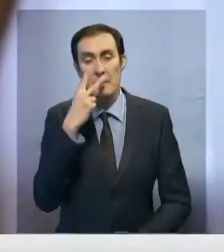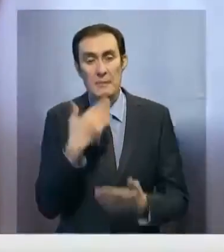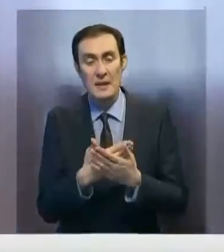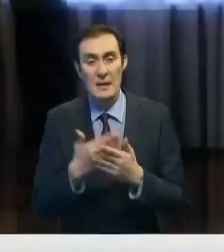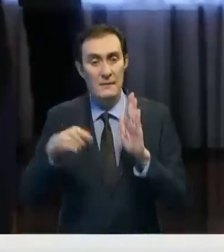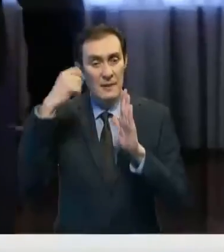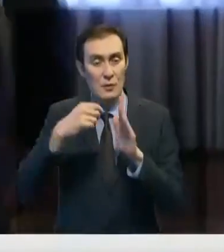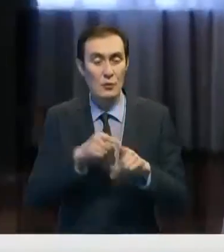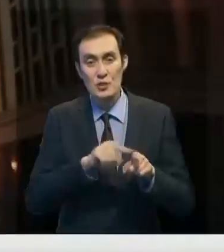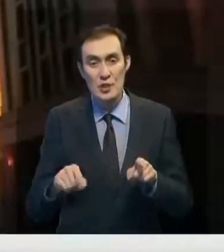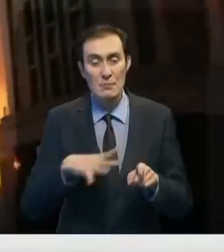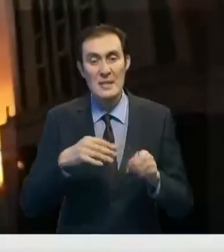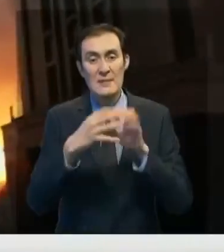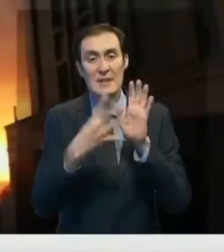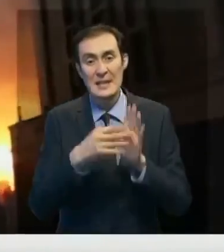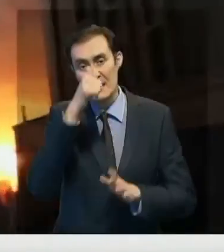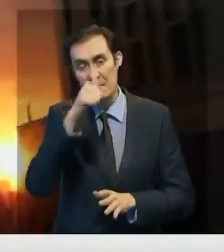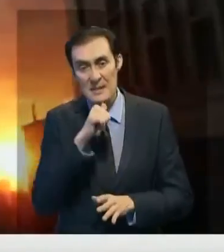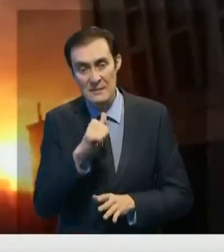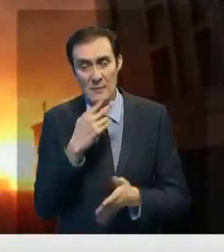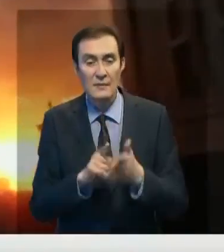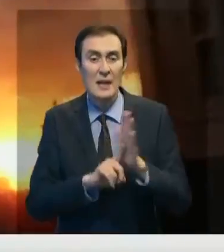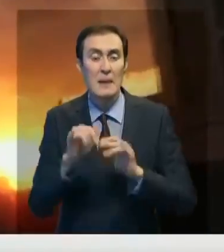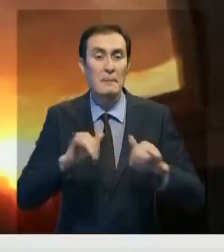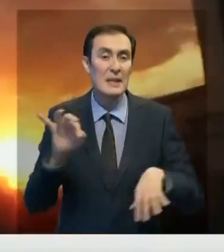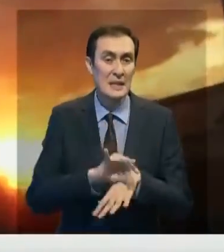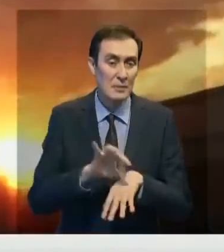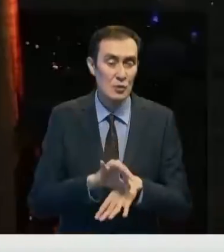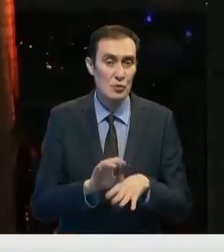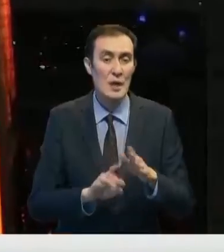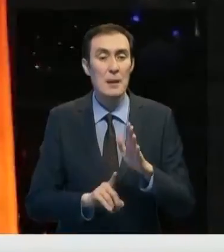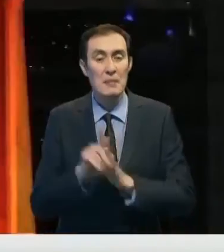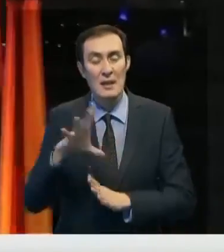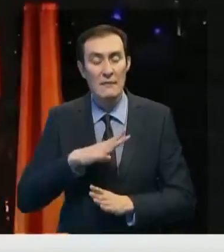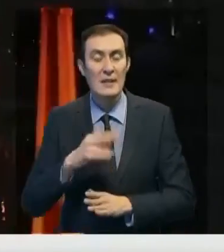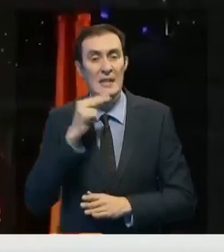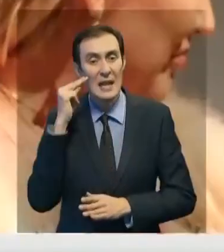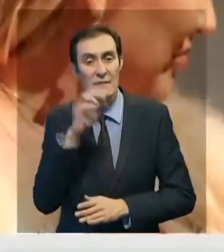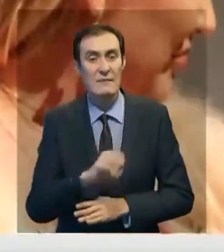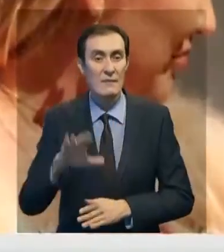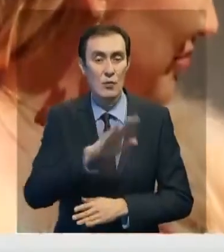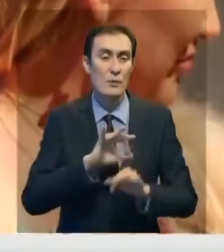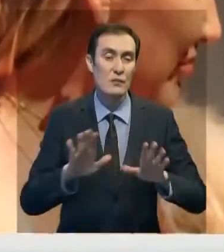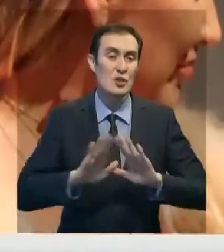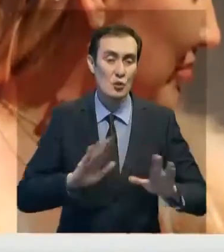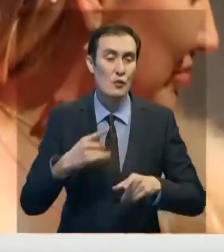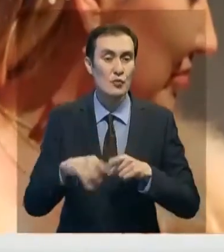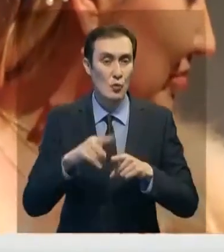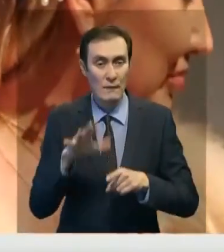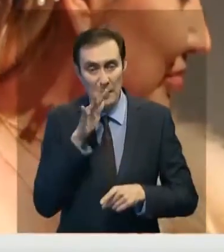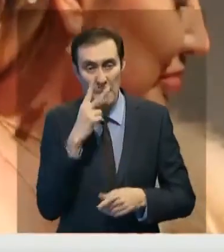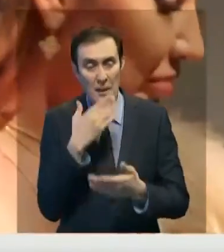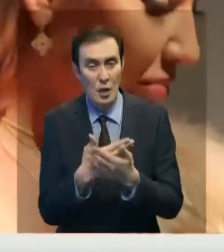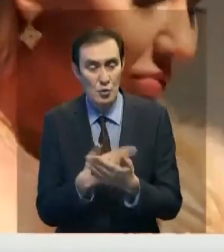фильма, съемки которого заняли 19 месяцев и выпали на разгар пандемии, уже прошла в Китае и Европе. По словам режиссера, в скором времени